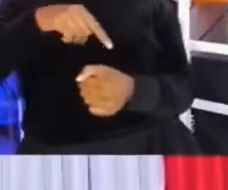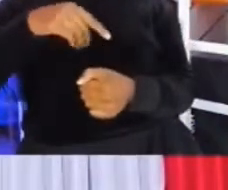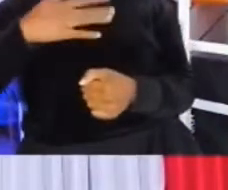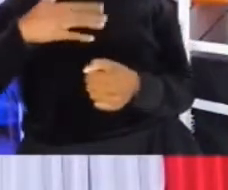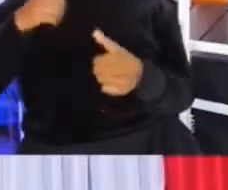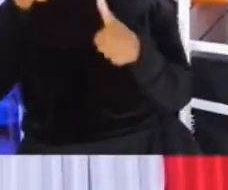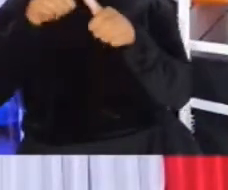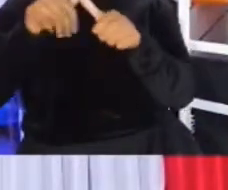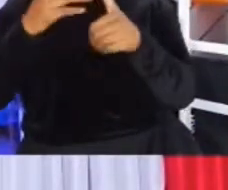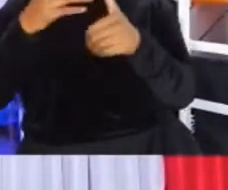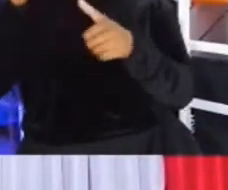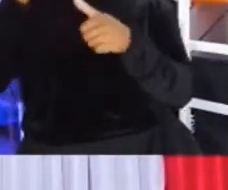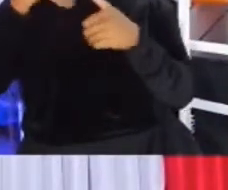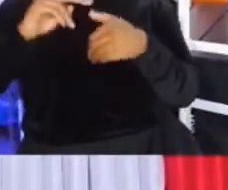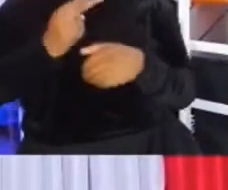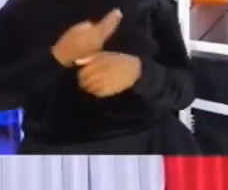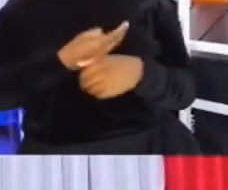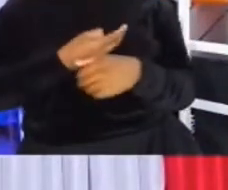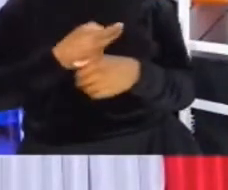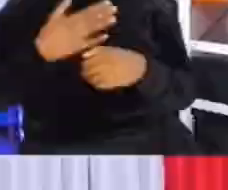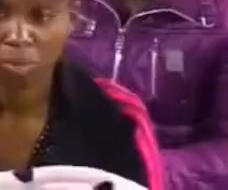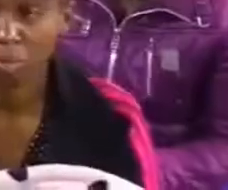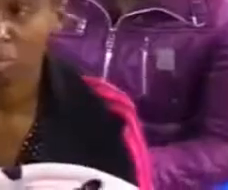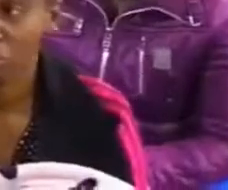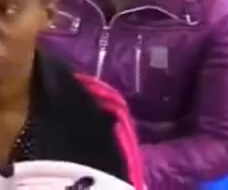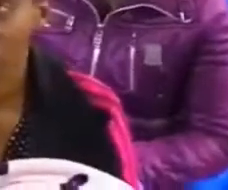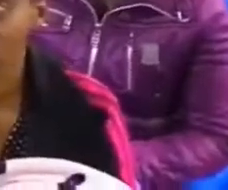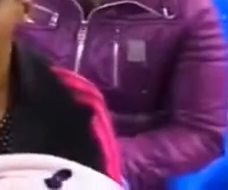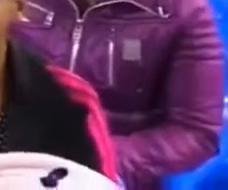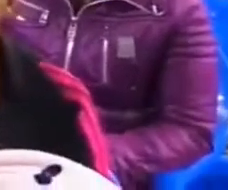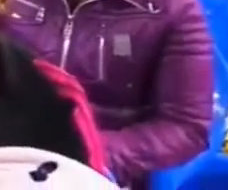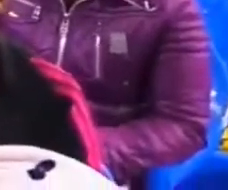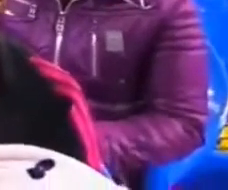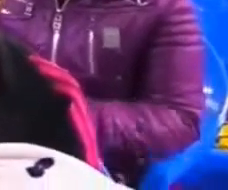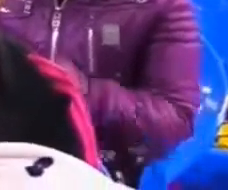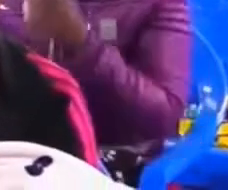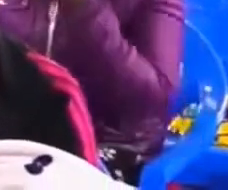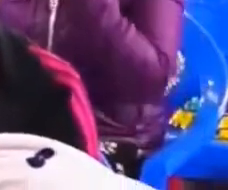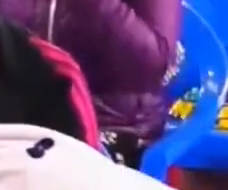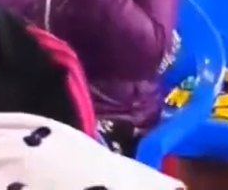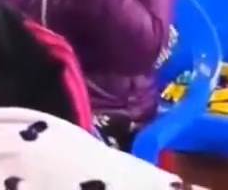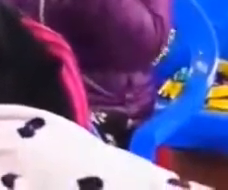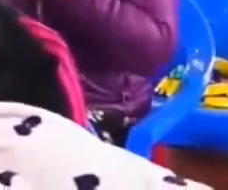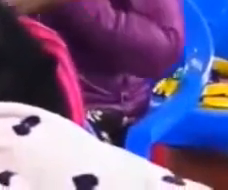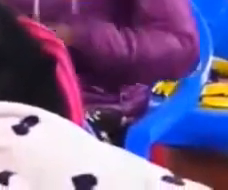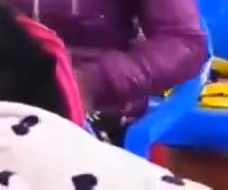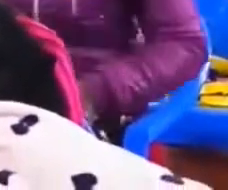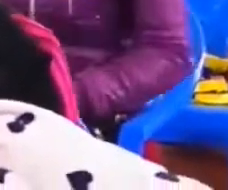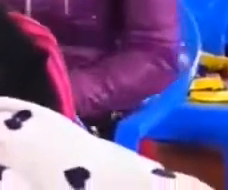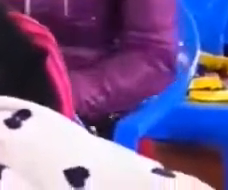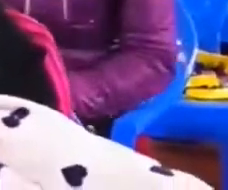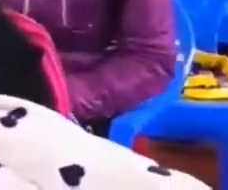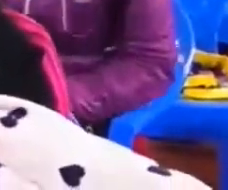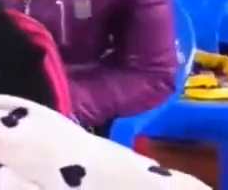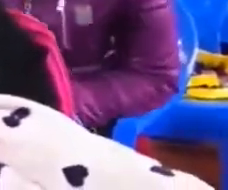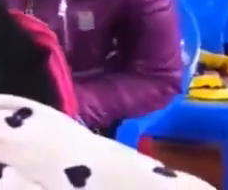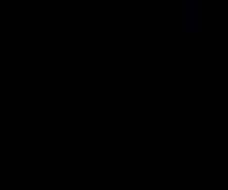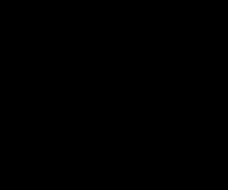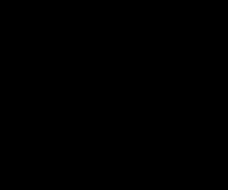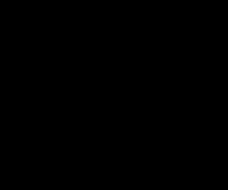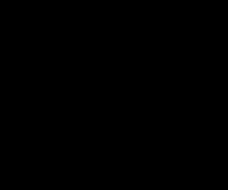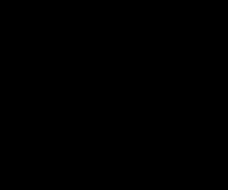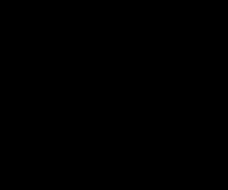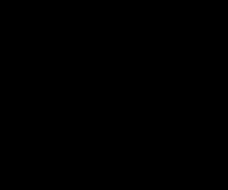na. Nituwa kena agai. Nithio Firas Church njathaine, Gomongo